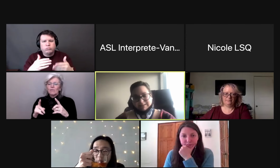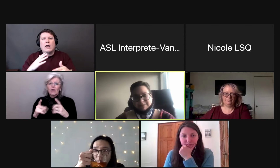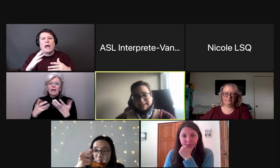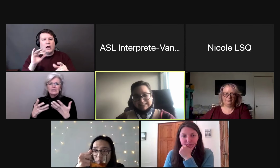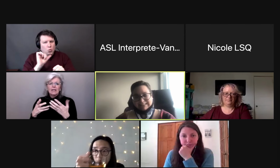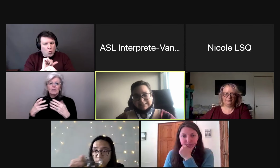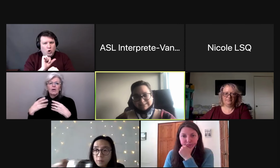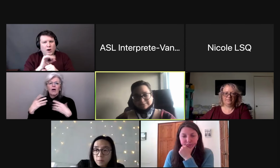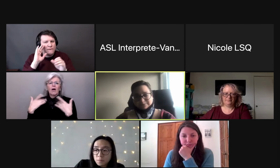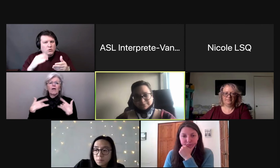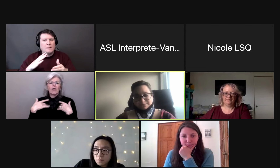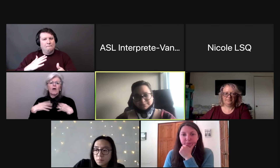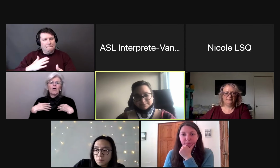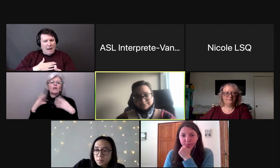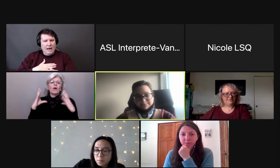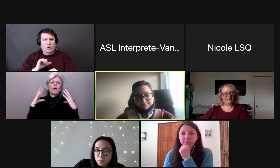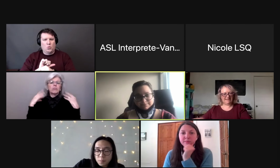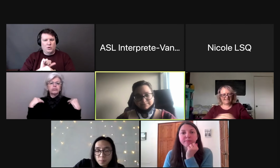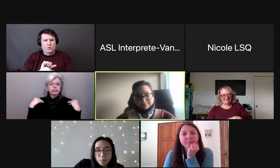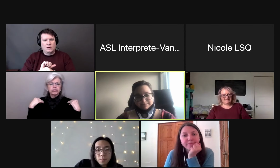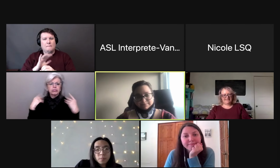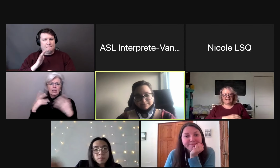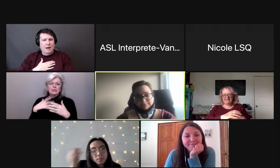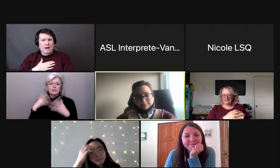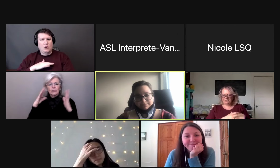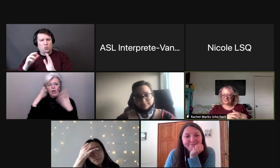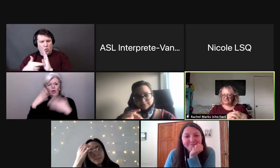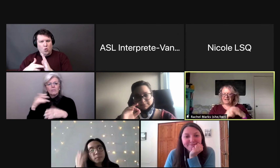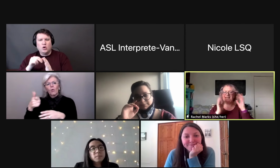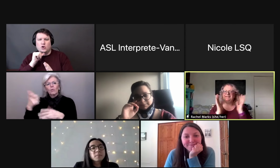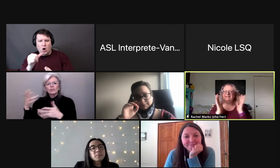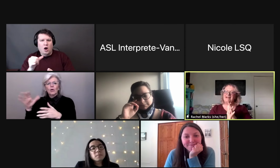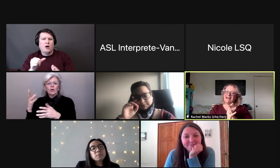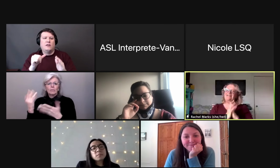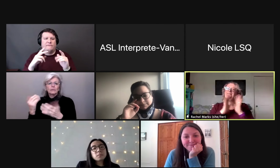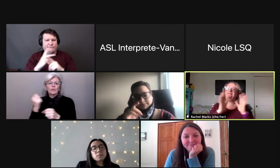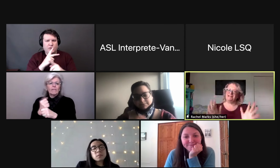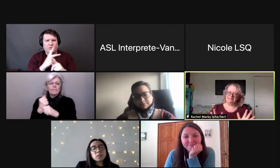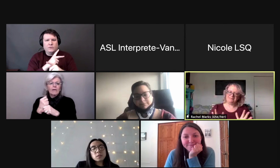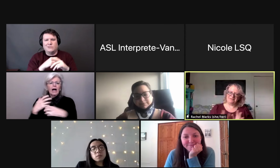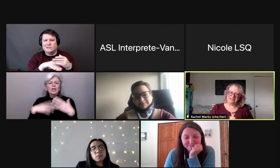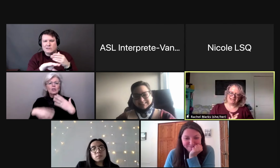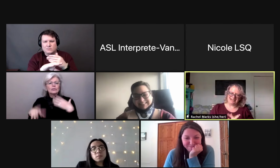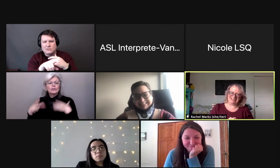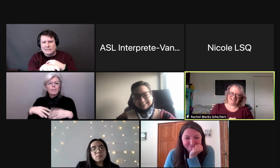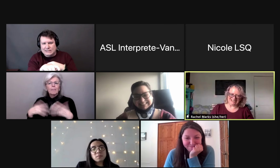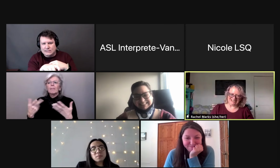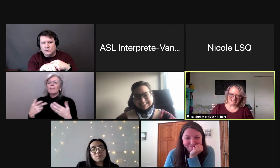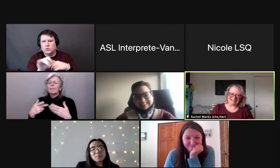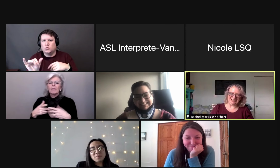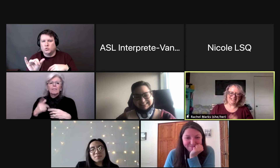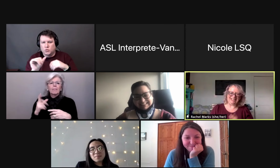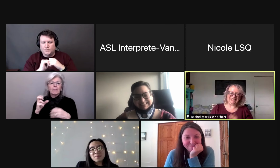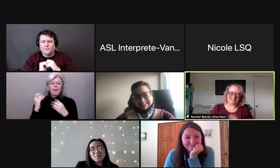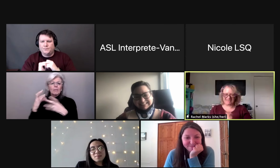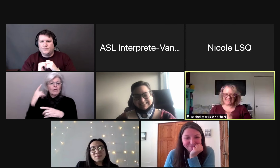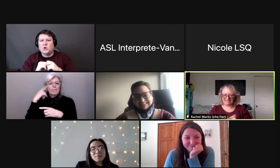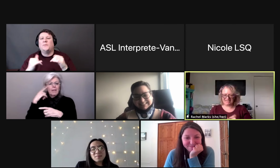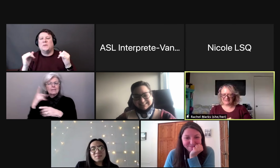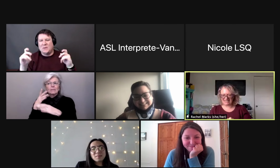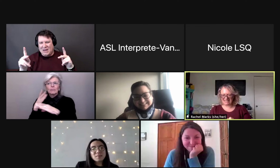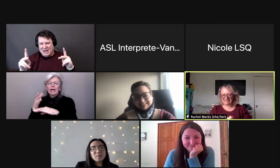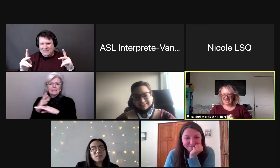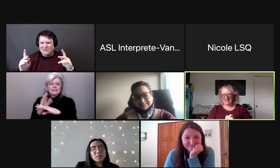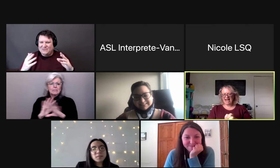permettre de me concentrer sur les choses que j'ai à faire ou les costumes sans avoir à penser à l'accessibilité.